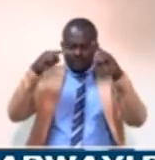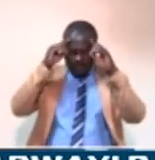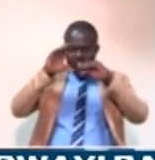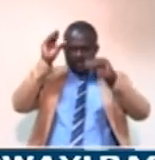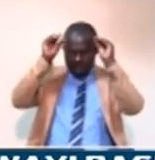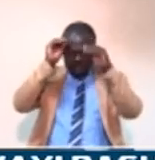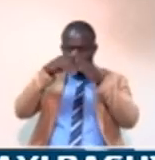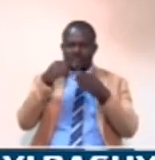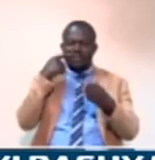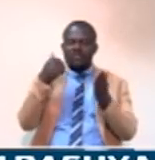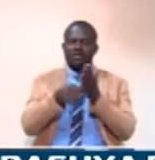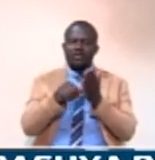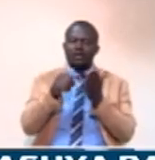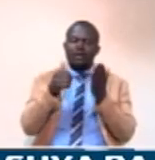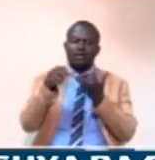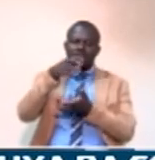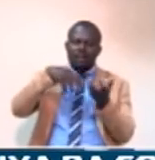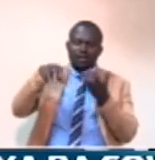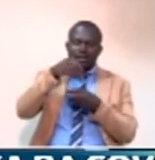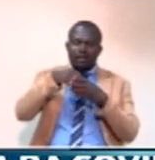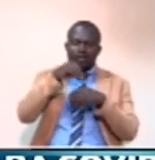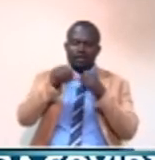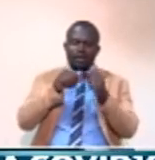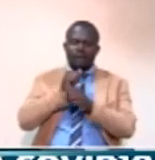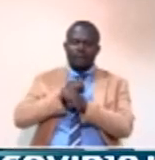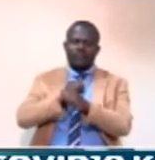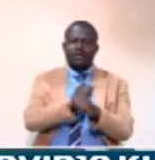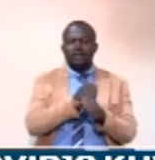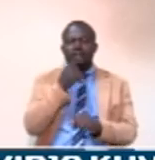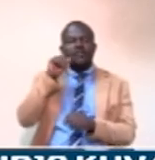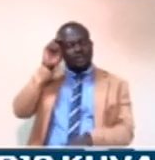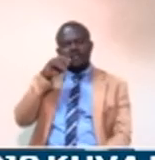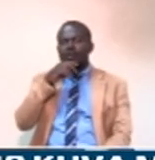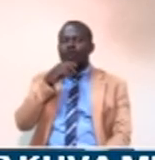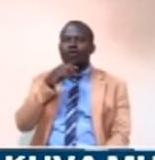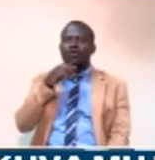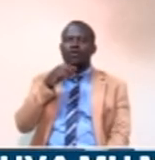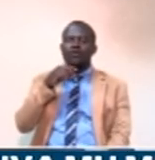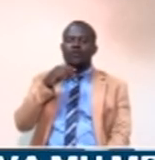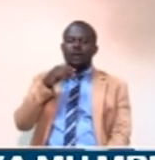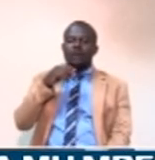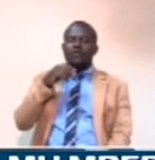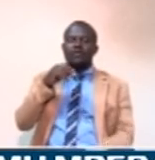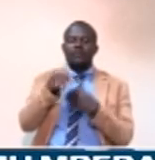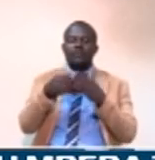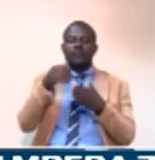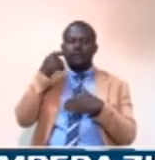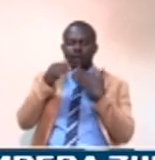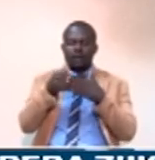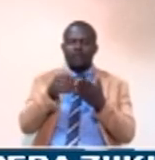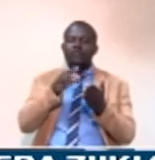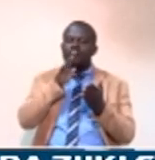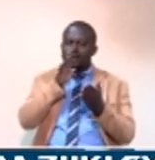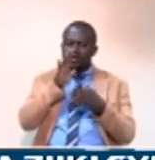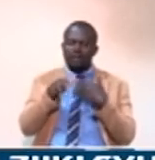ivuga ko ibibazo by'uburiganya mu bijyanye no kubona amanota bikekwa ko byakozwe n'abanyeshuri birimo gukurikiranwa na RIB ari byo ngo rero